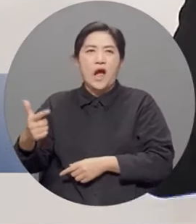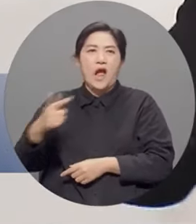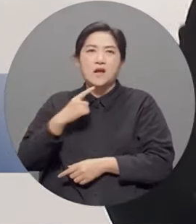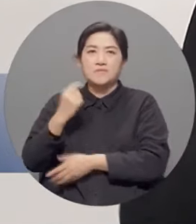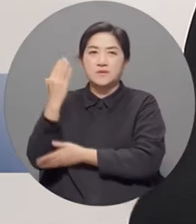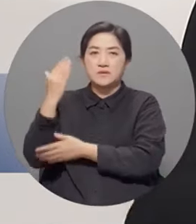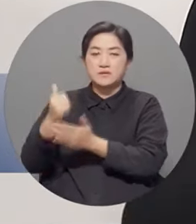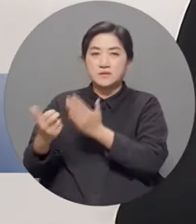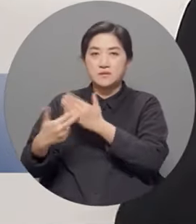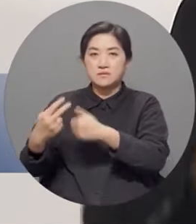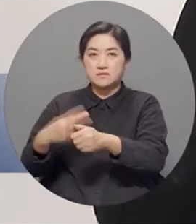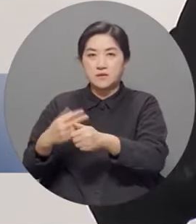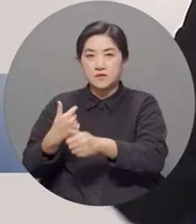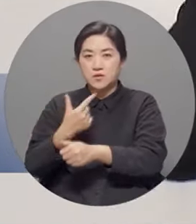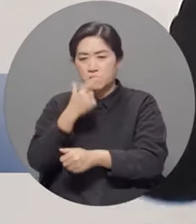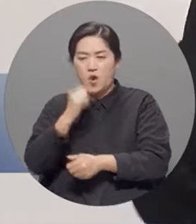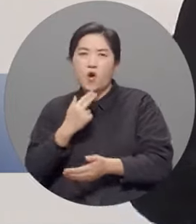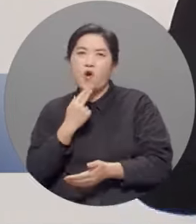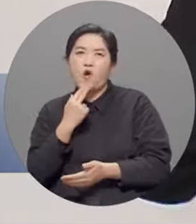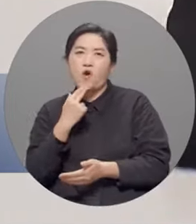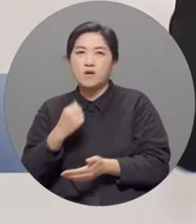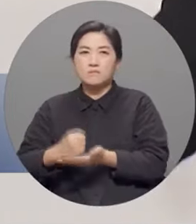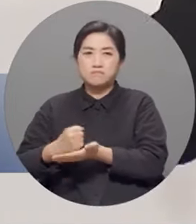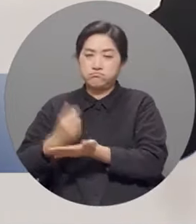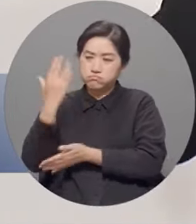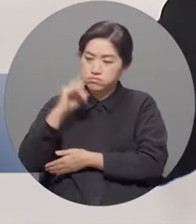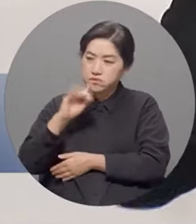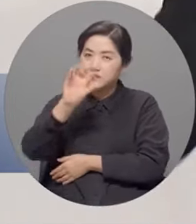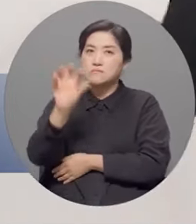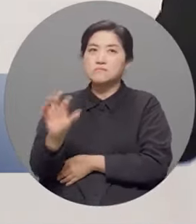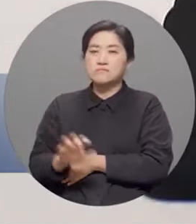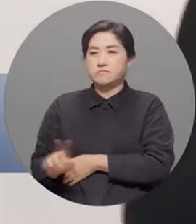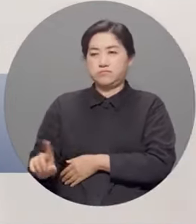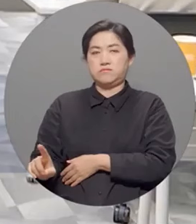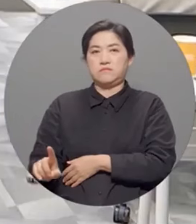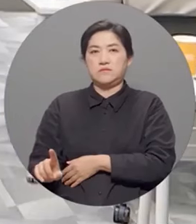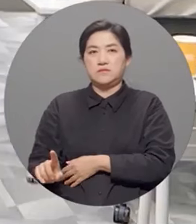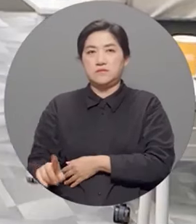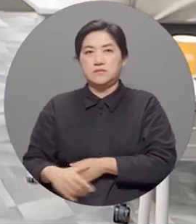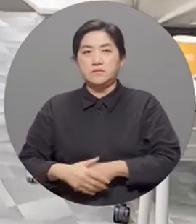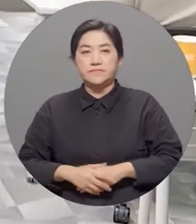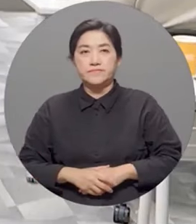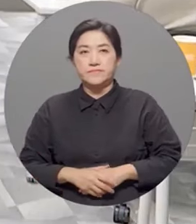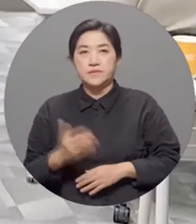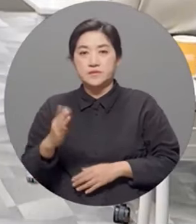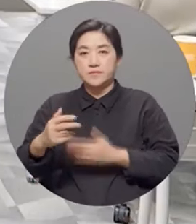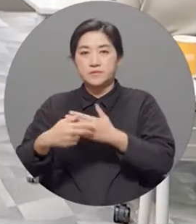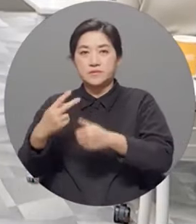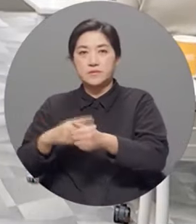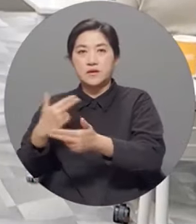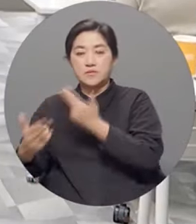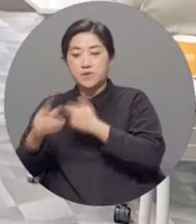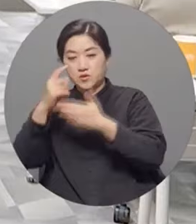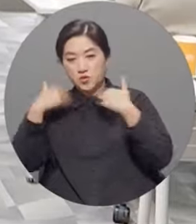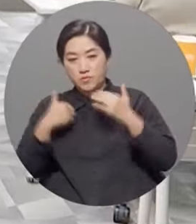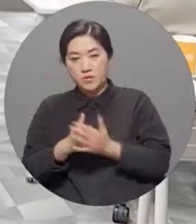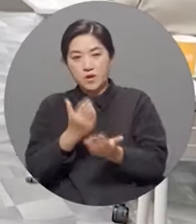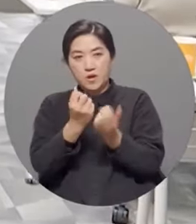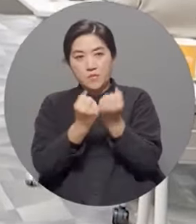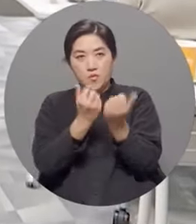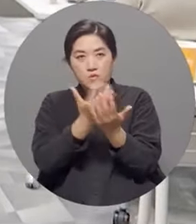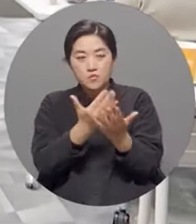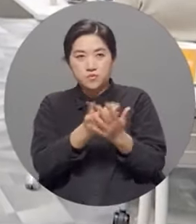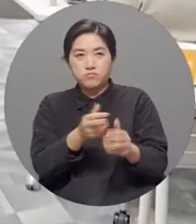부인해왔으며 의사는 부족하지 않다는 주장만 반복할 뿐 반면 의사협회는 정부가 보고서를